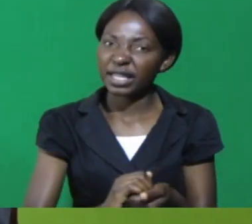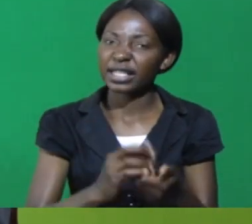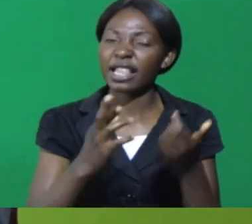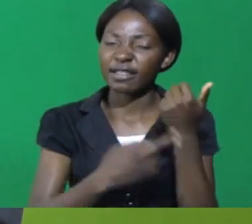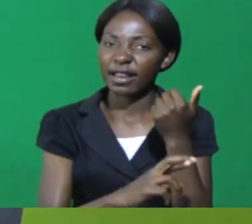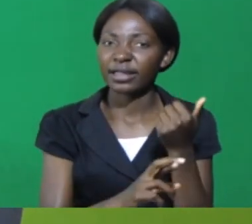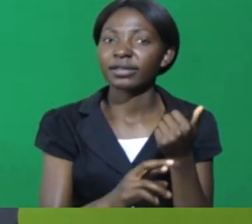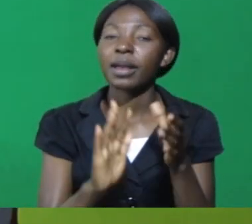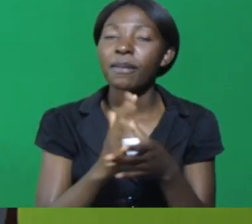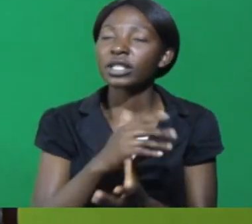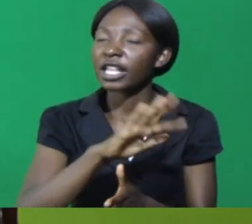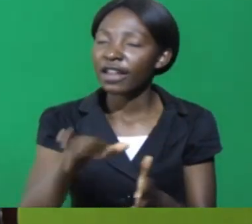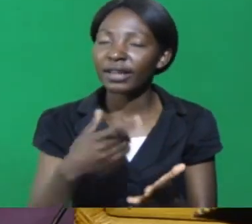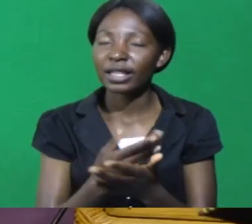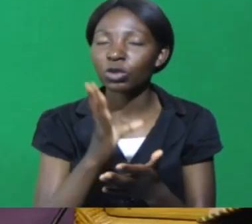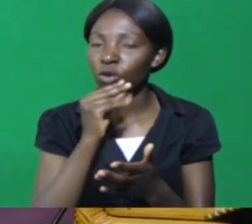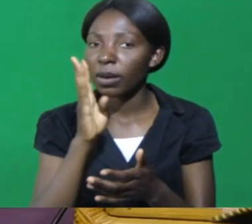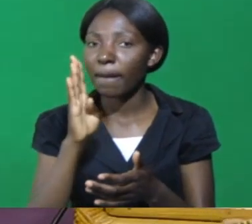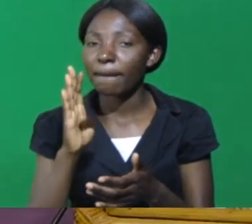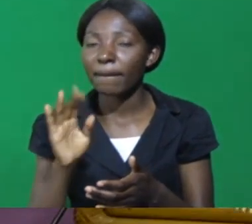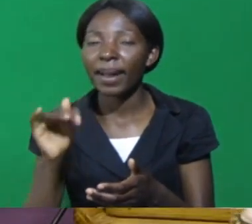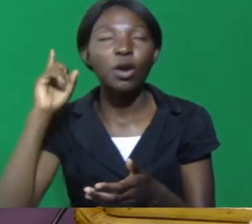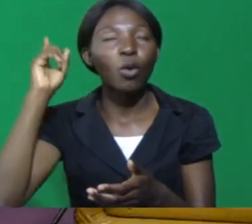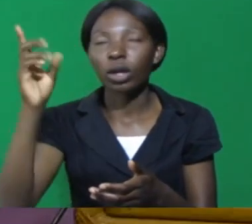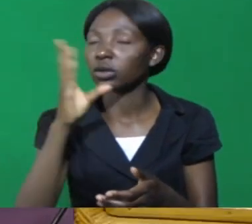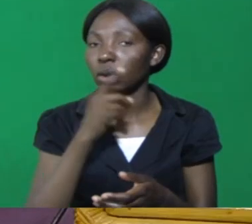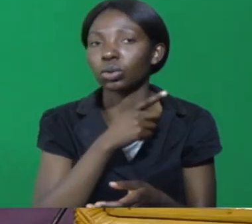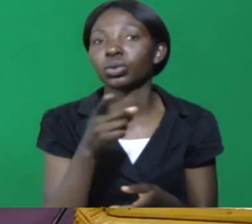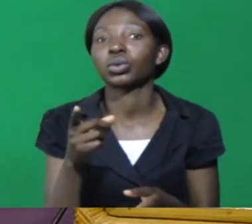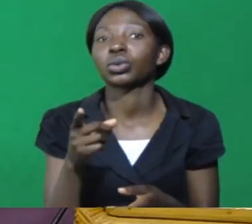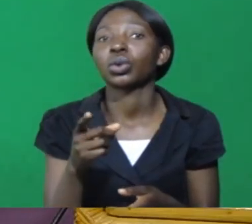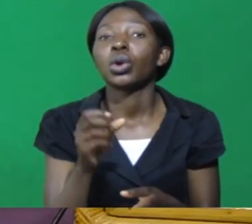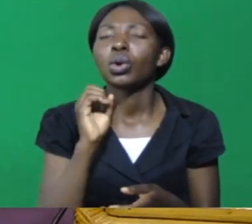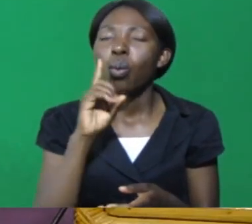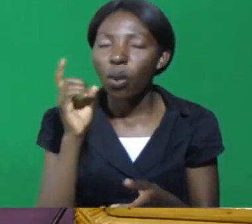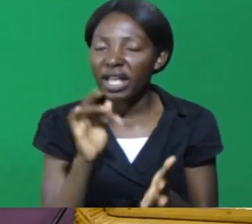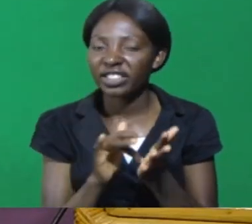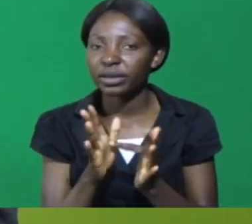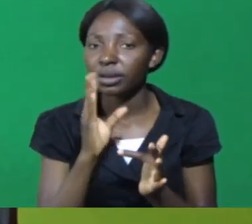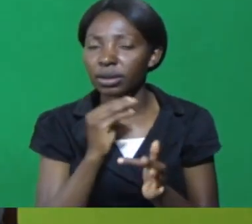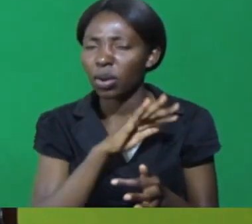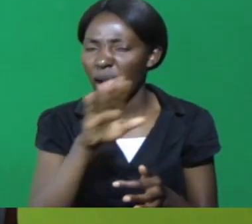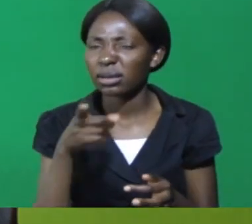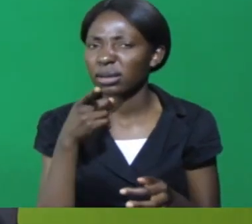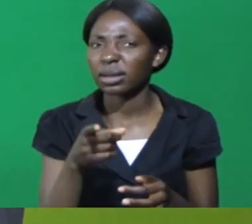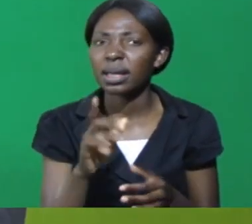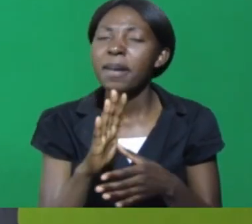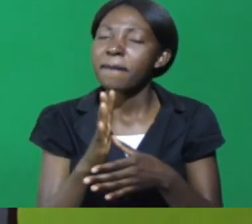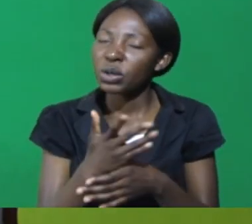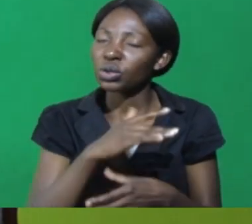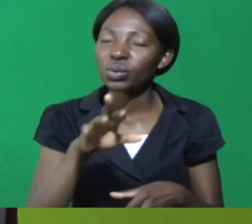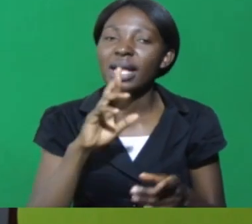vangu ndakakuzivisai izvo. Hanzi sei Jesu achitipa nyaya idzi pastor? Hanzi nekuti tiri